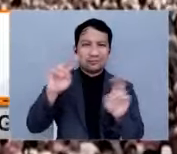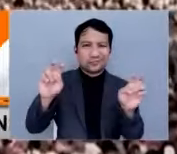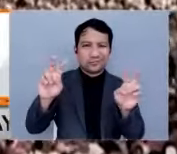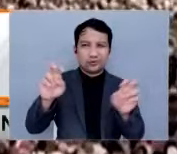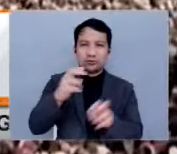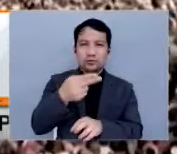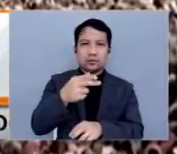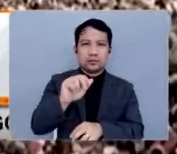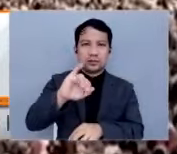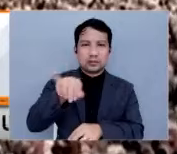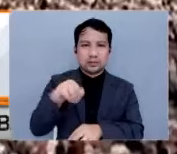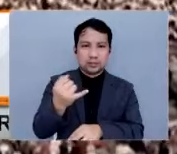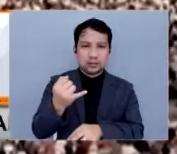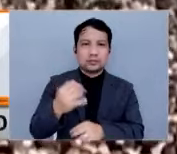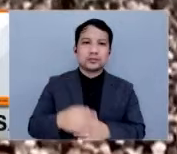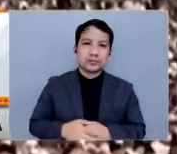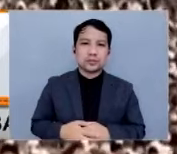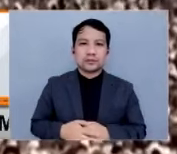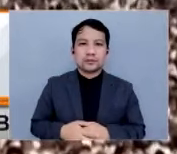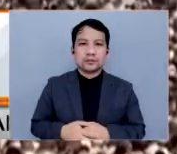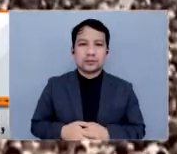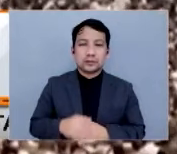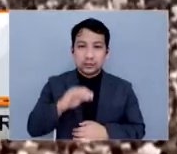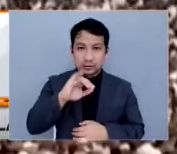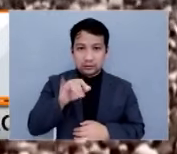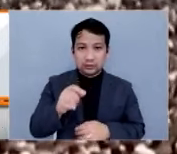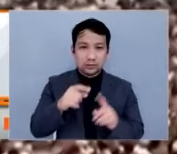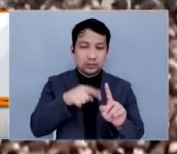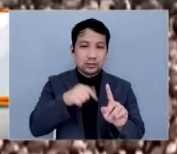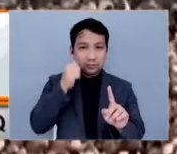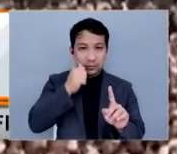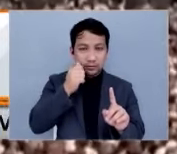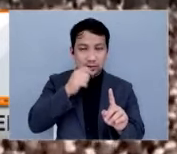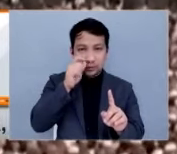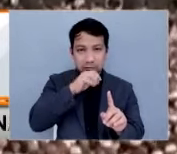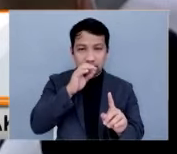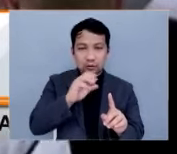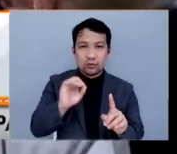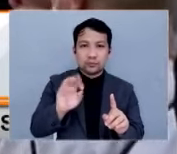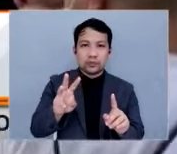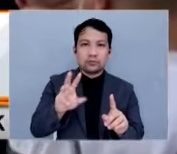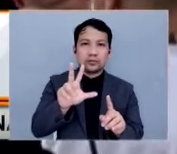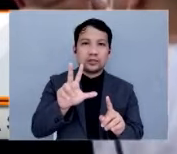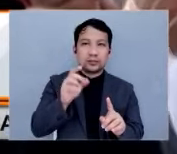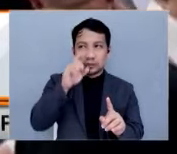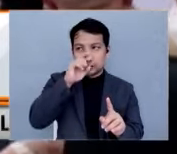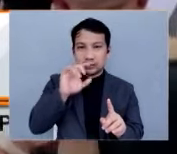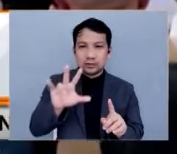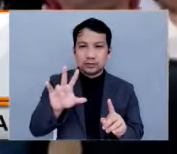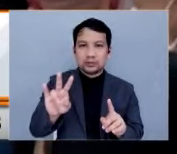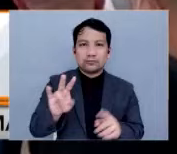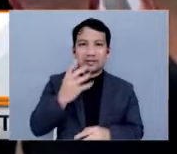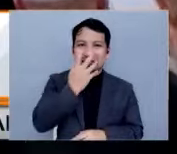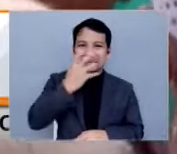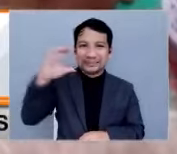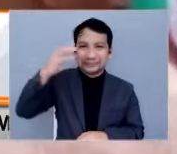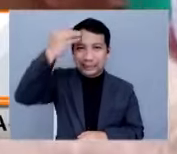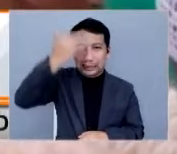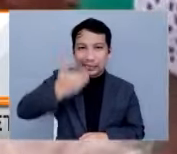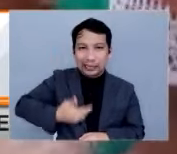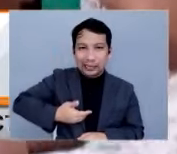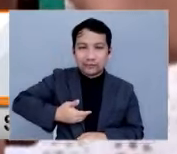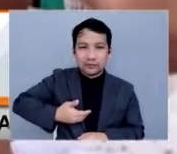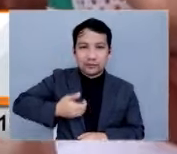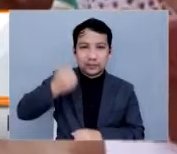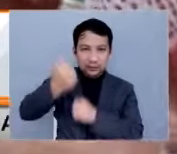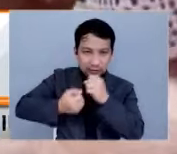Isang Pinay OFW na 37 years old ang kabilang sa mga nasawi sa heat stroke sa gitna ng taon ng Hajj